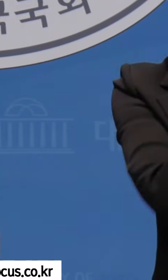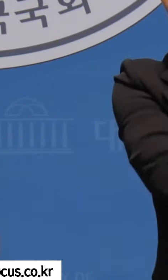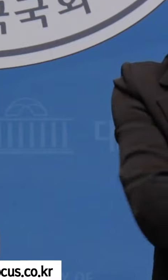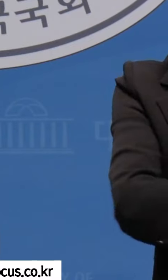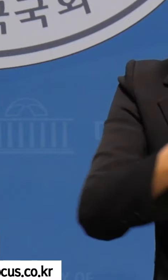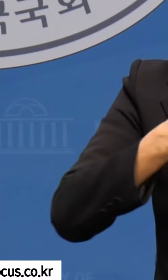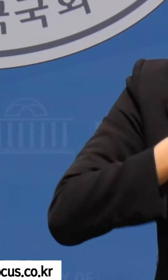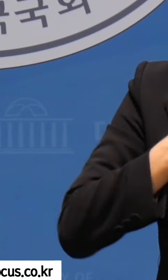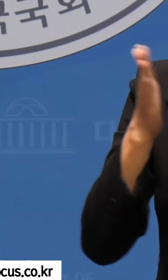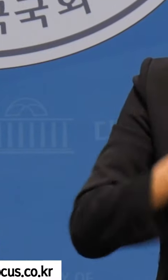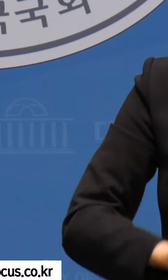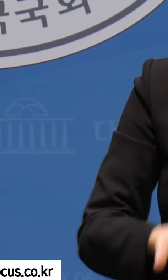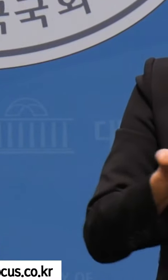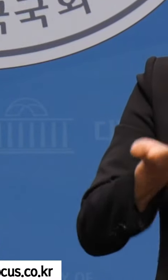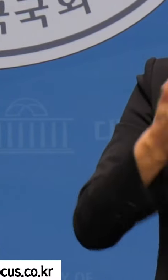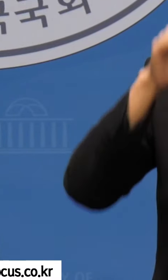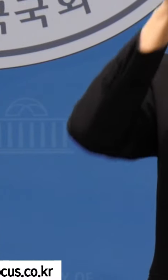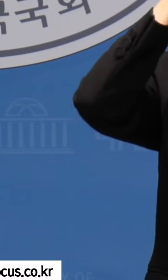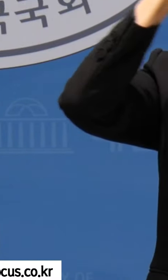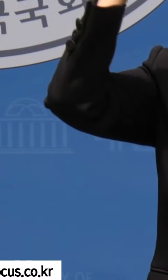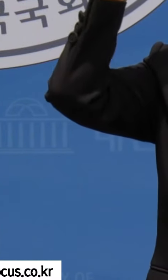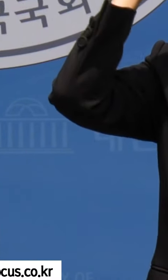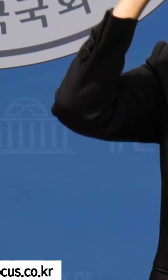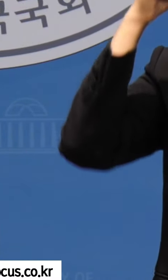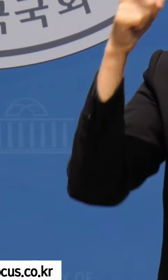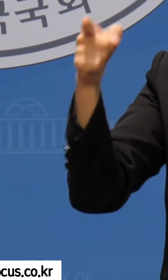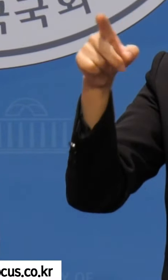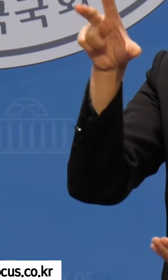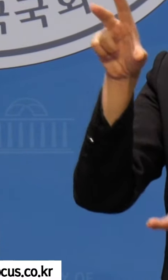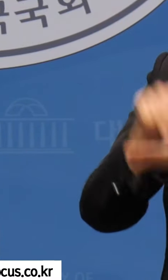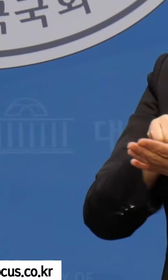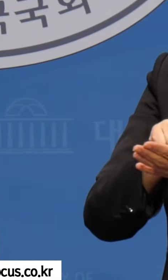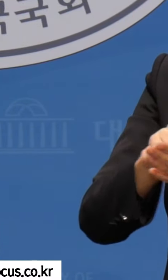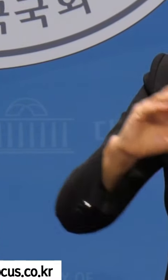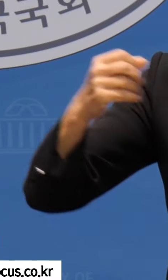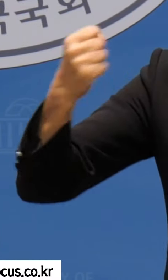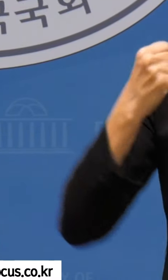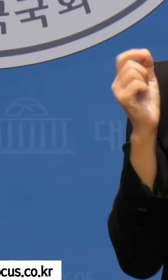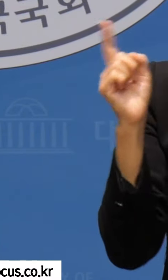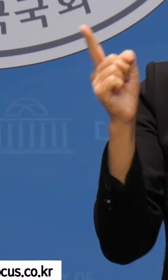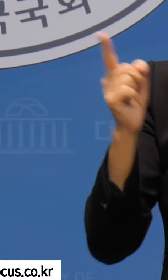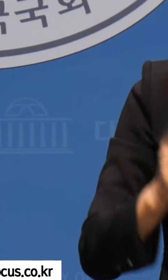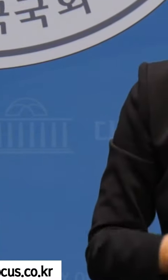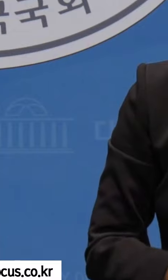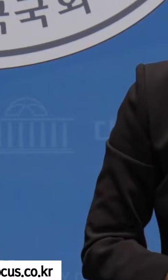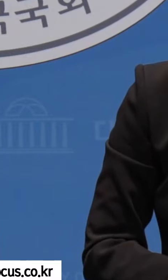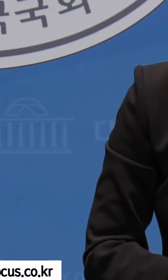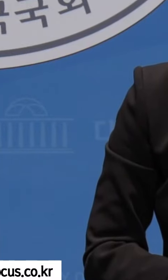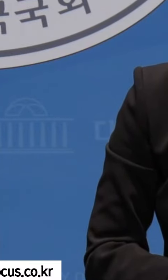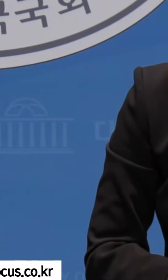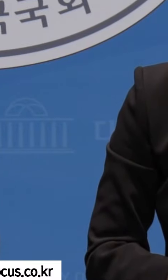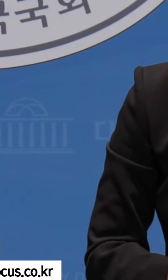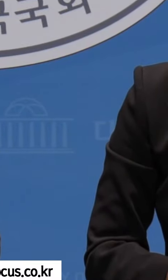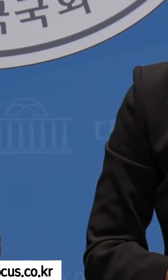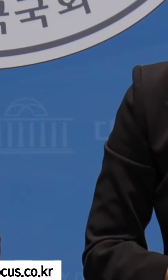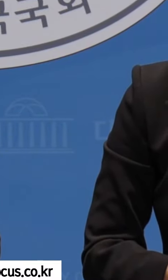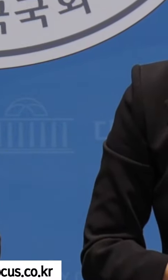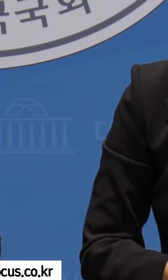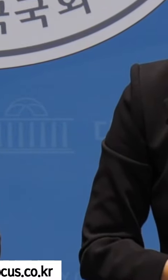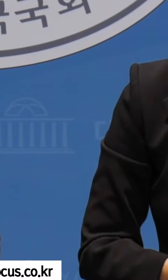나만 공천 받으면 된다는 공천 출석이 정당이 되고 있습니다 그러니